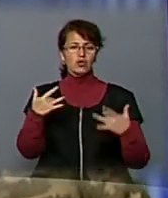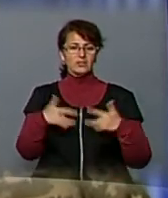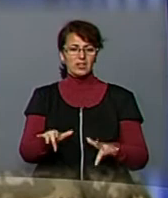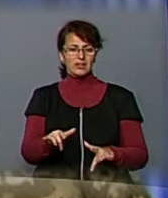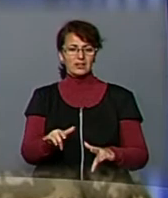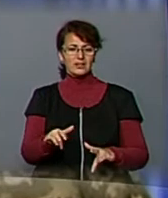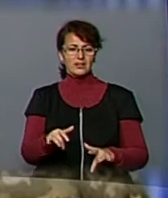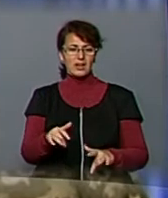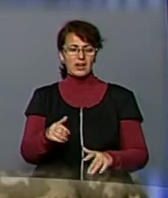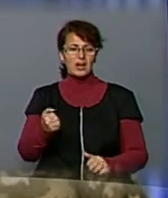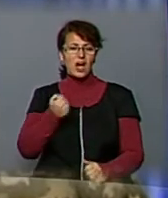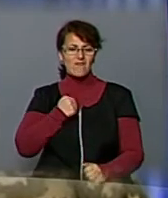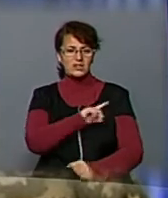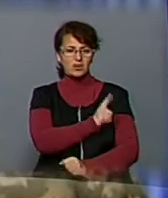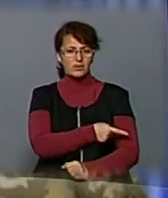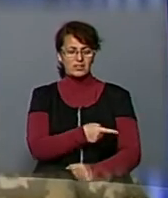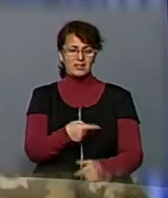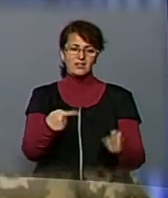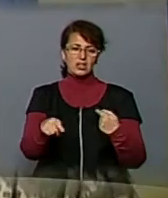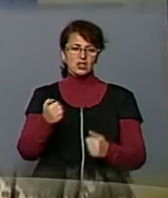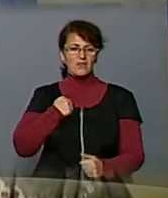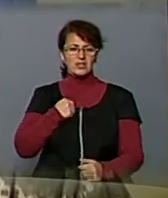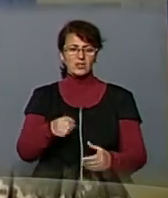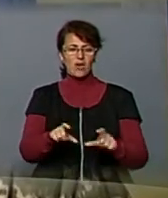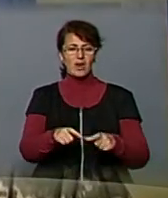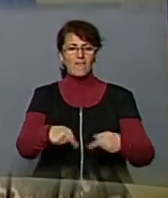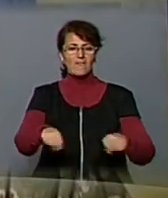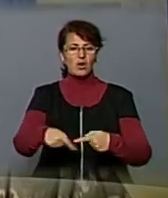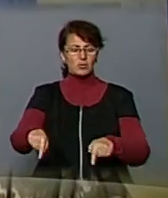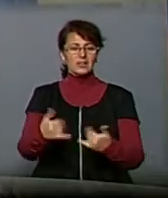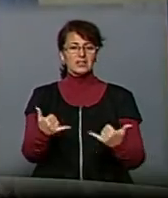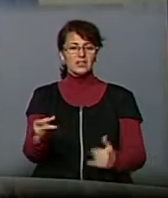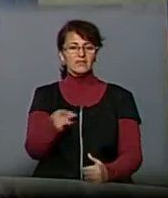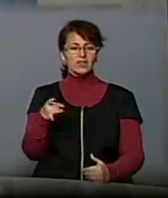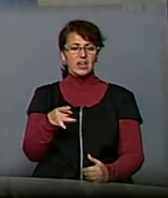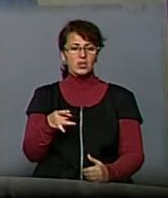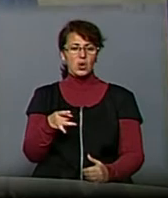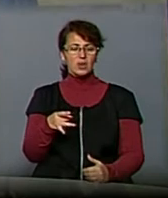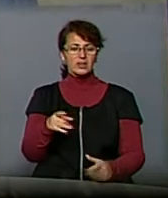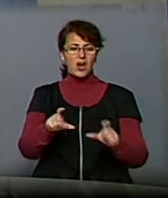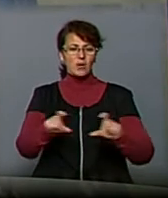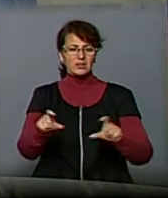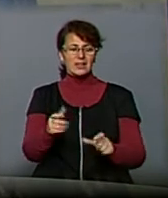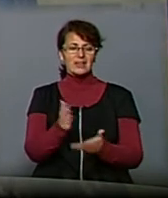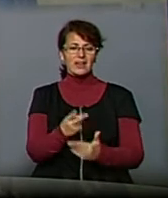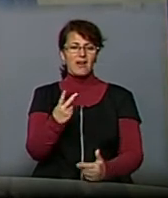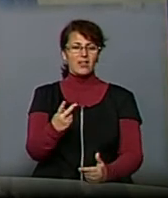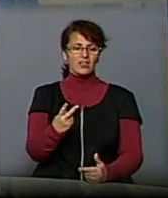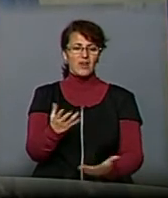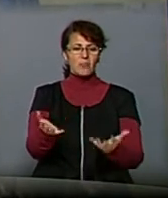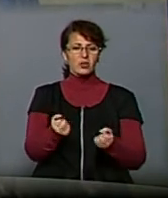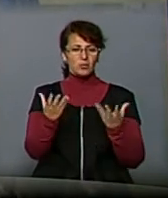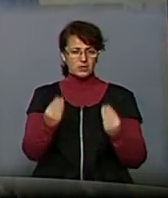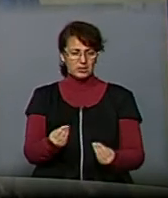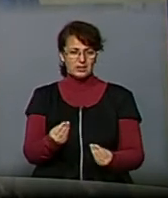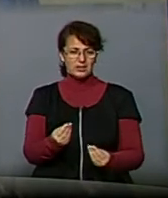з Збройних сил та з інших військових формувань. Зараз в районних комісаріатах є 1 чи 2 прийомних дні, тобто з певних годин